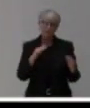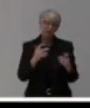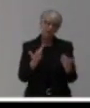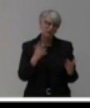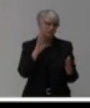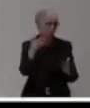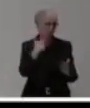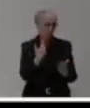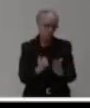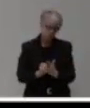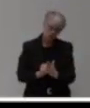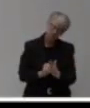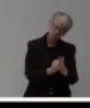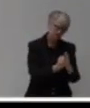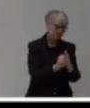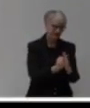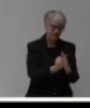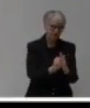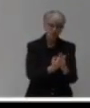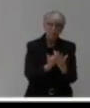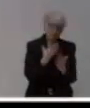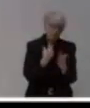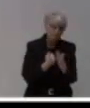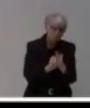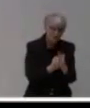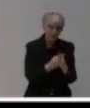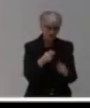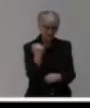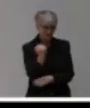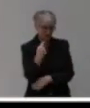sostegno allo sviluppo e al potenziamento di queste tipologie di servizio.